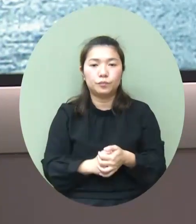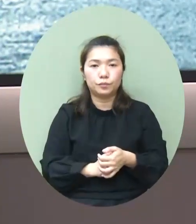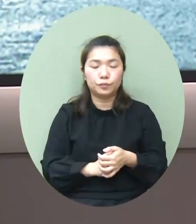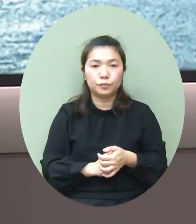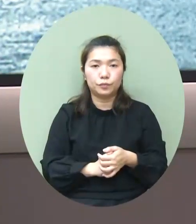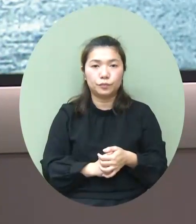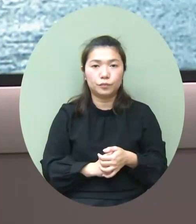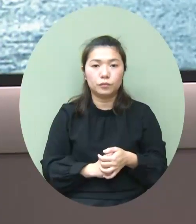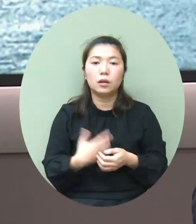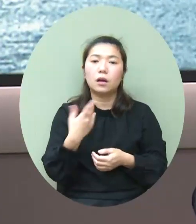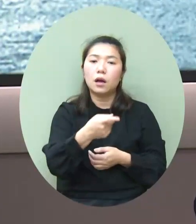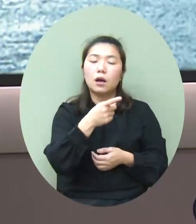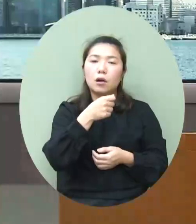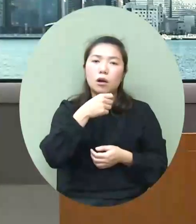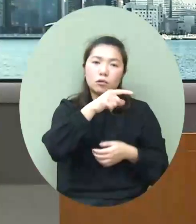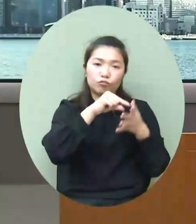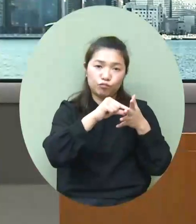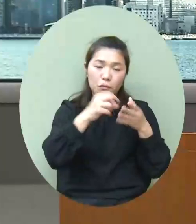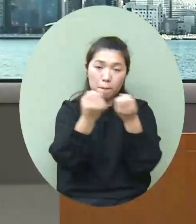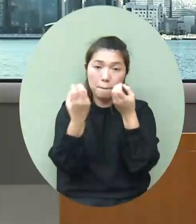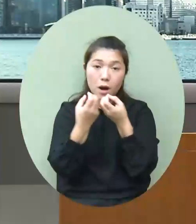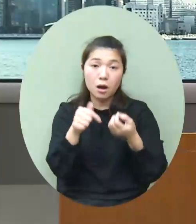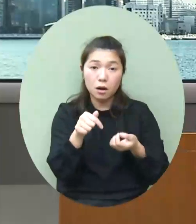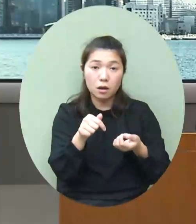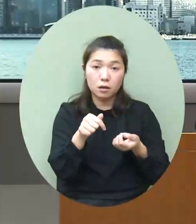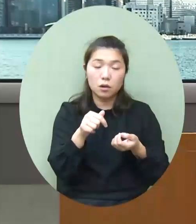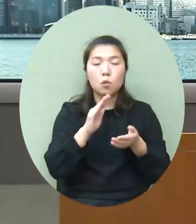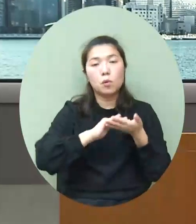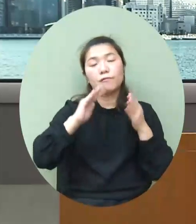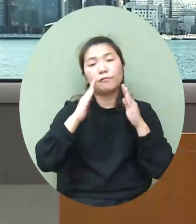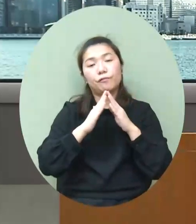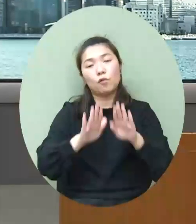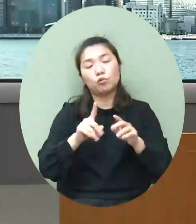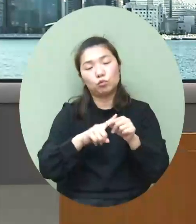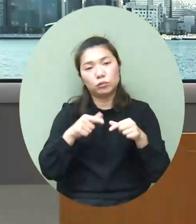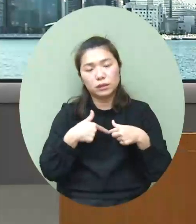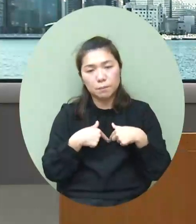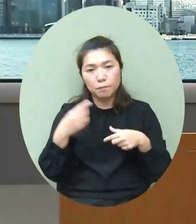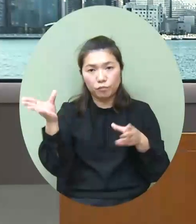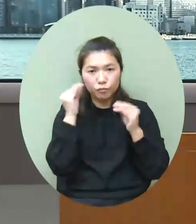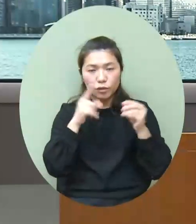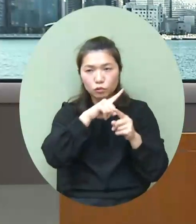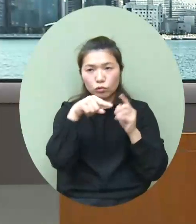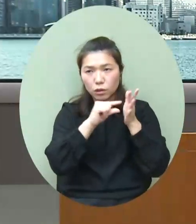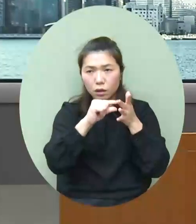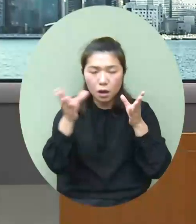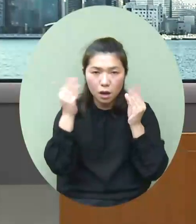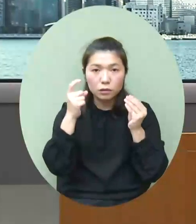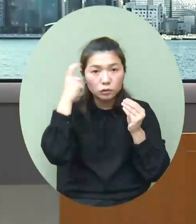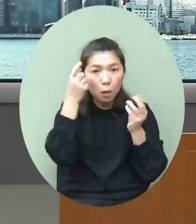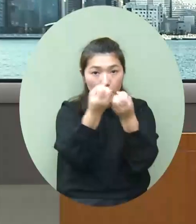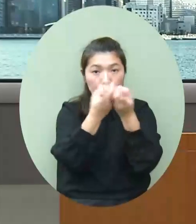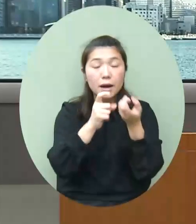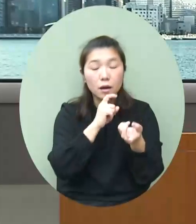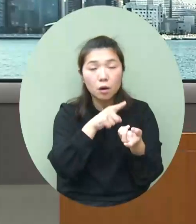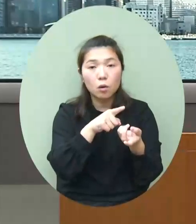工里面。就院舍的爆发，卫生防护中心一旦收到院舍的